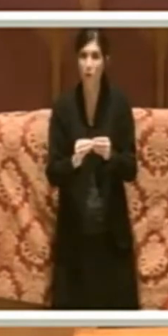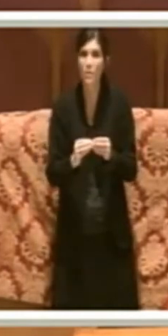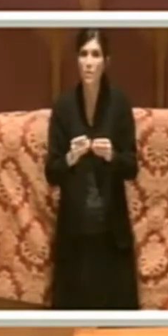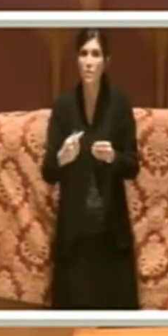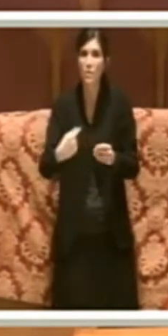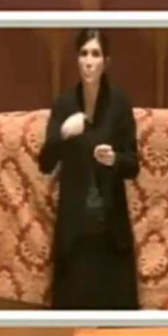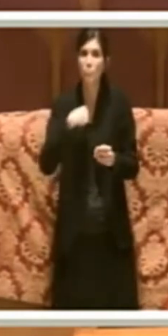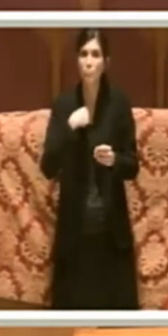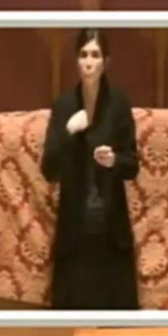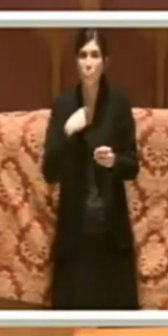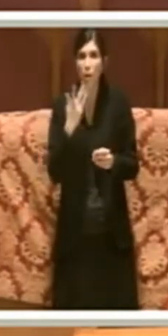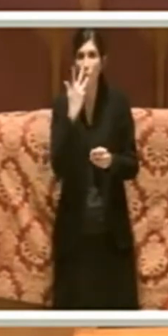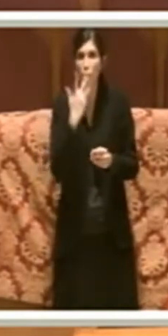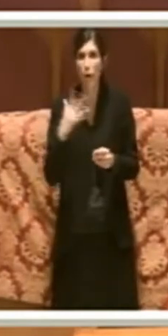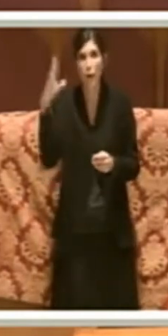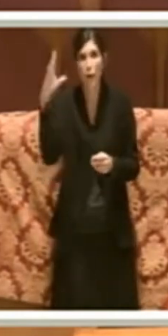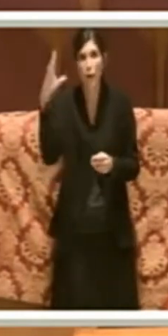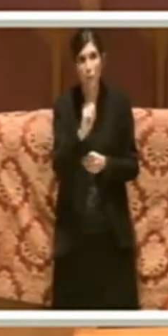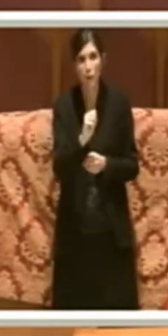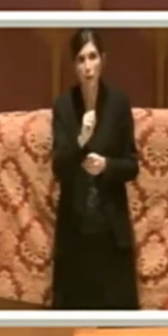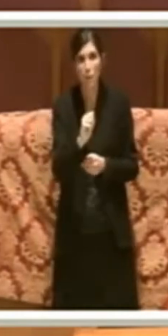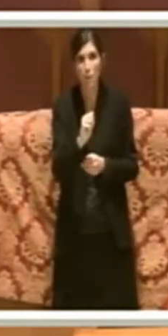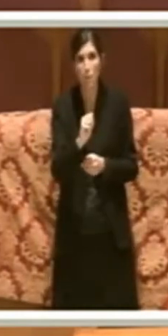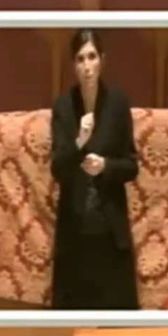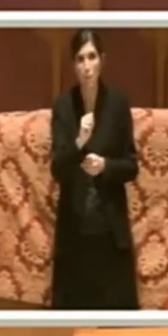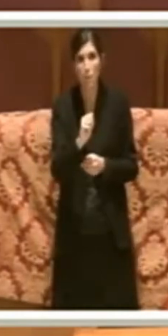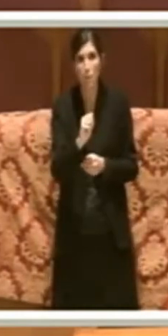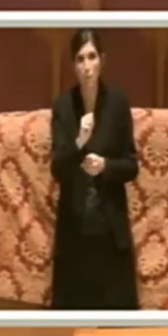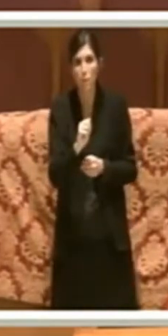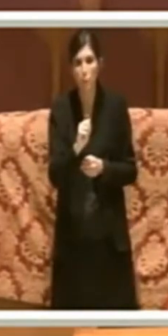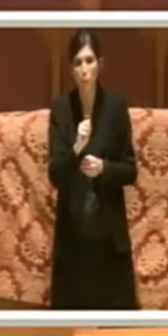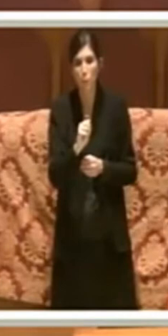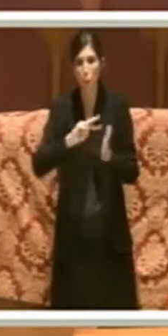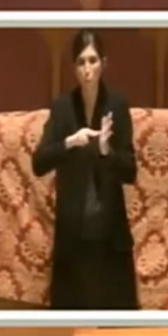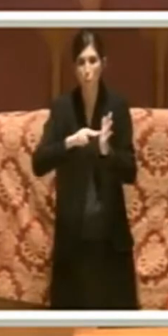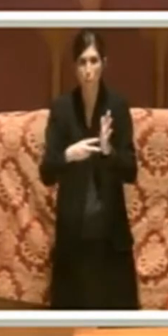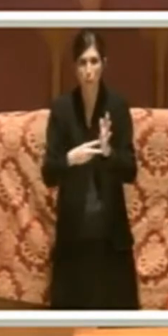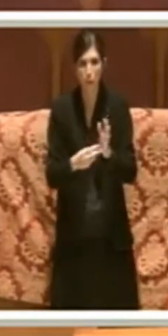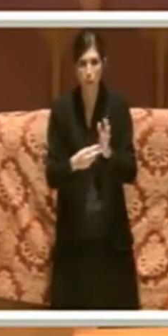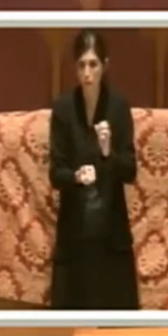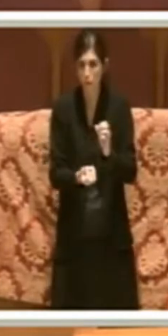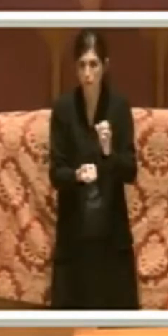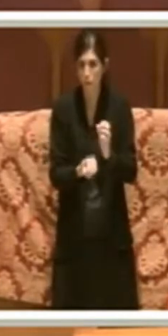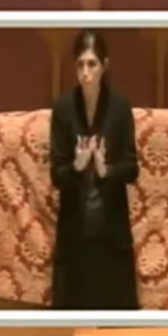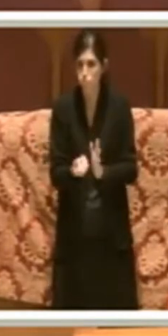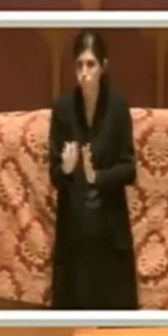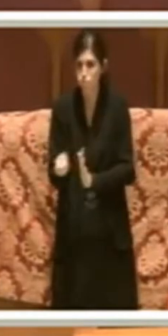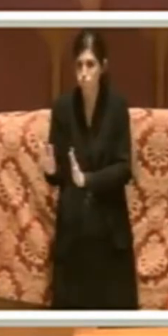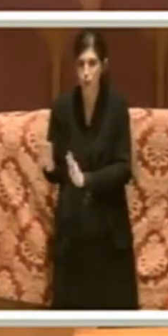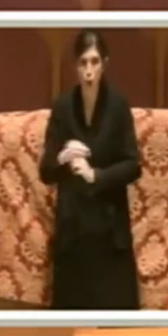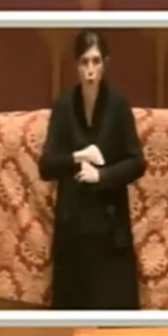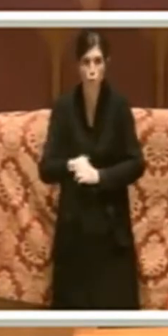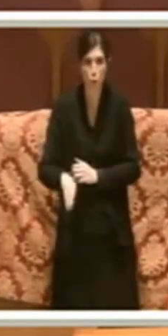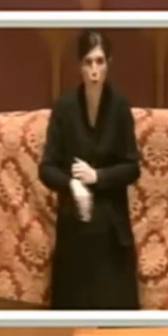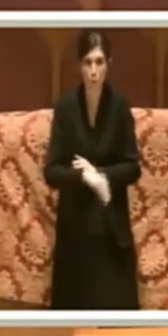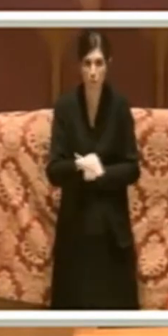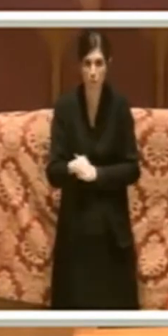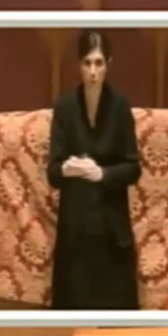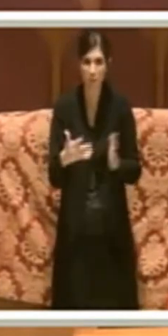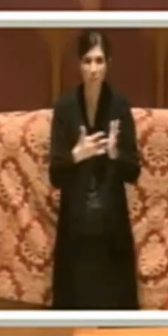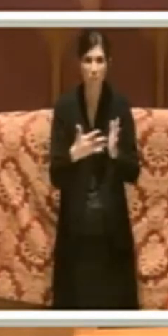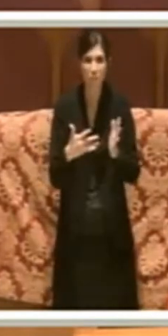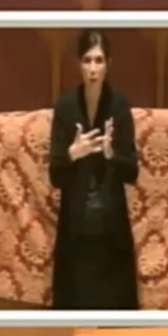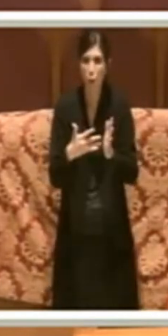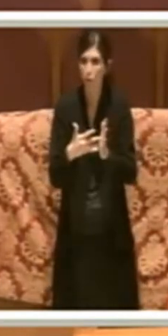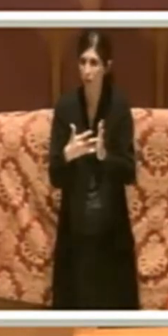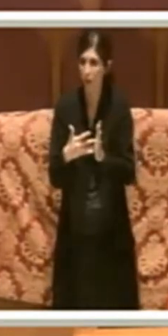di capire dove nascono determinati problemi e dove queste difficoltà si generano. Ma